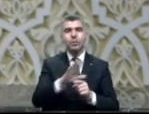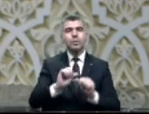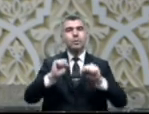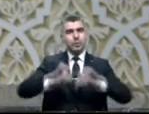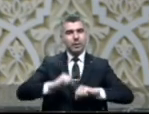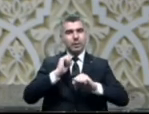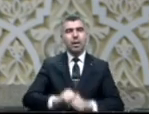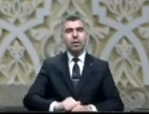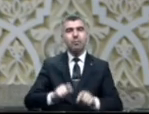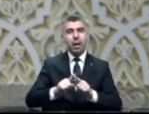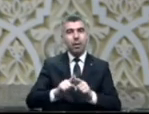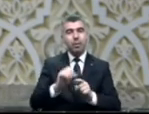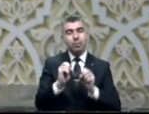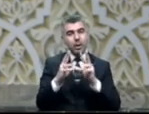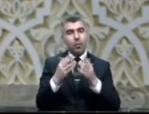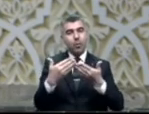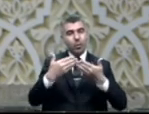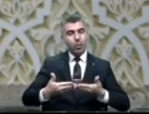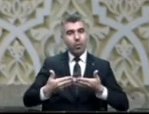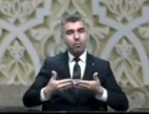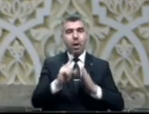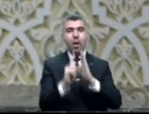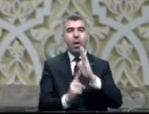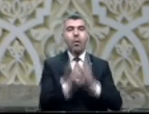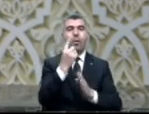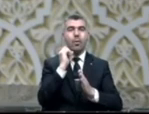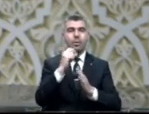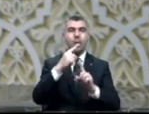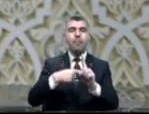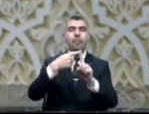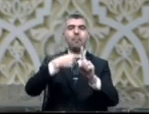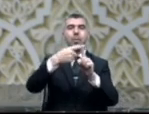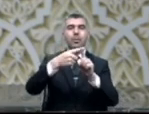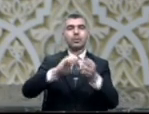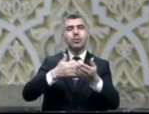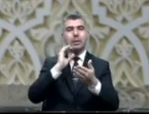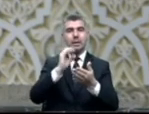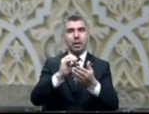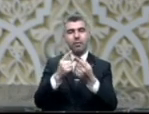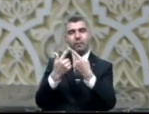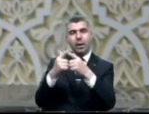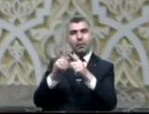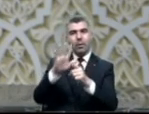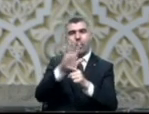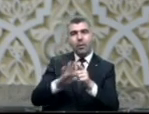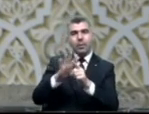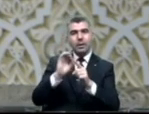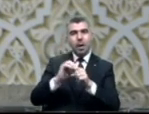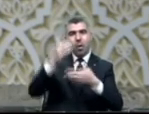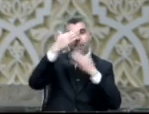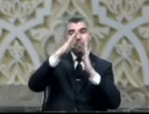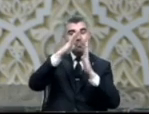وصدقا. إذن هذا إنجاز رائع واستثنائي يضاف إلى قائمة الإنجازات الاستثنائية